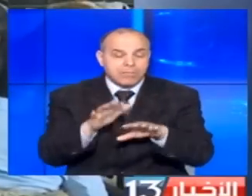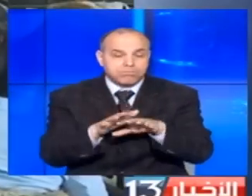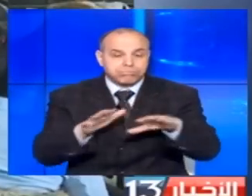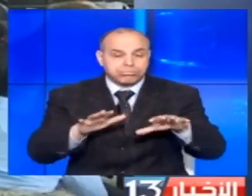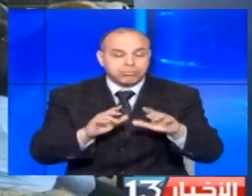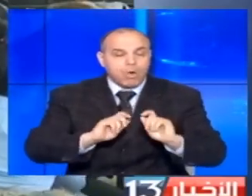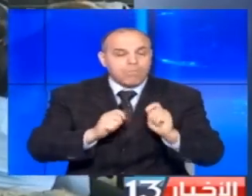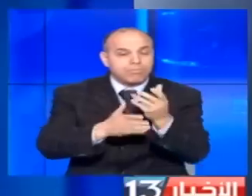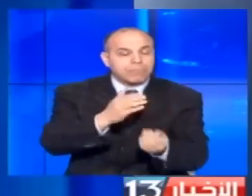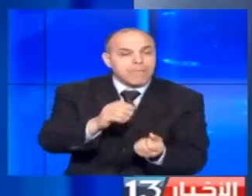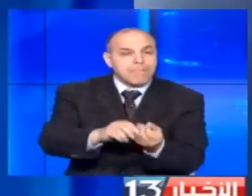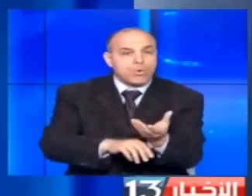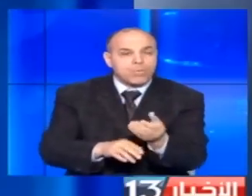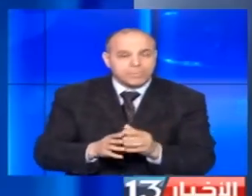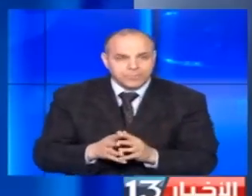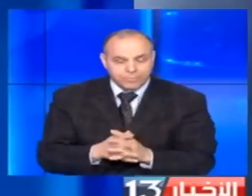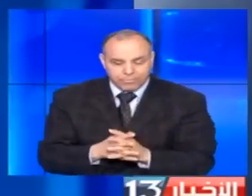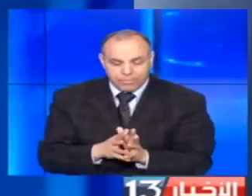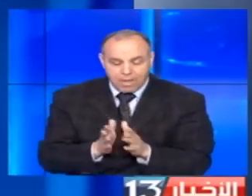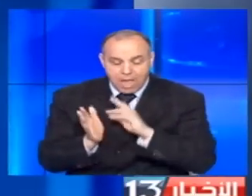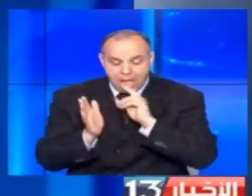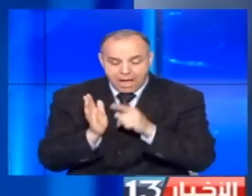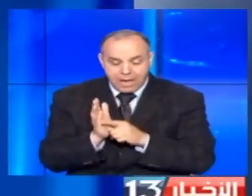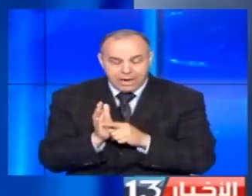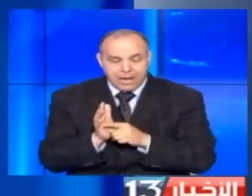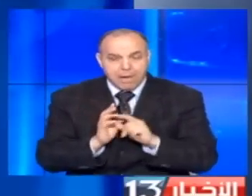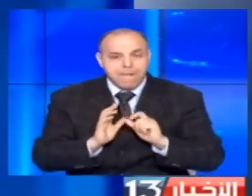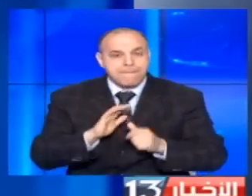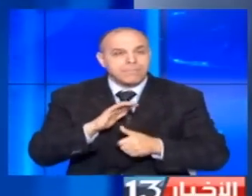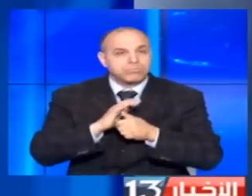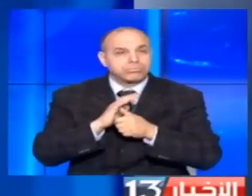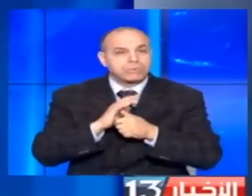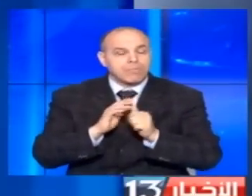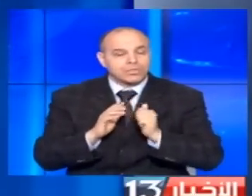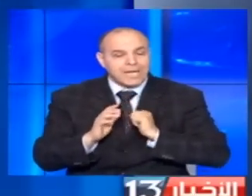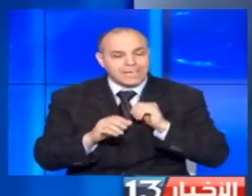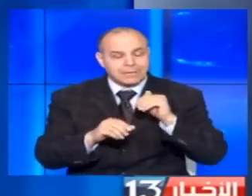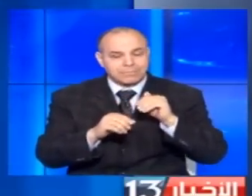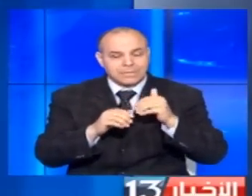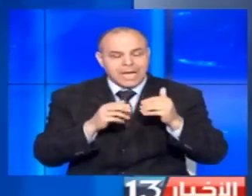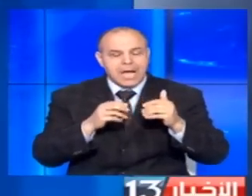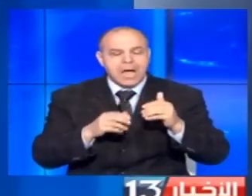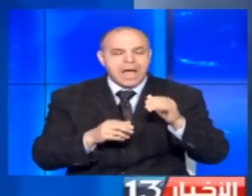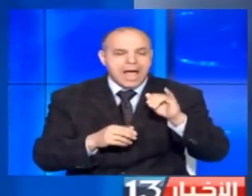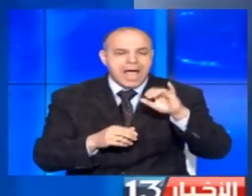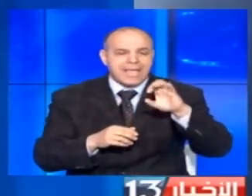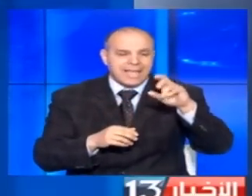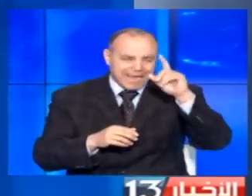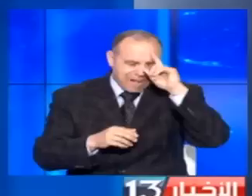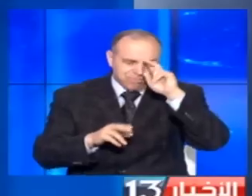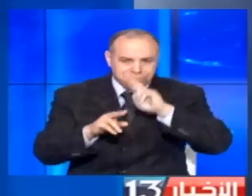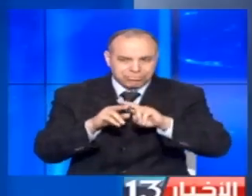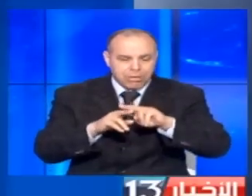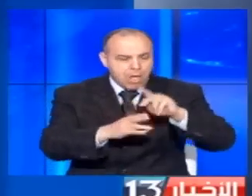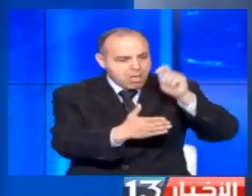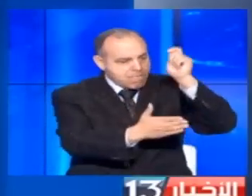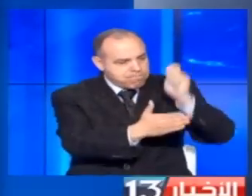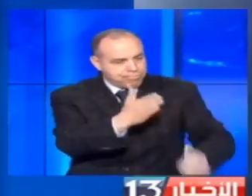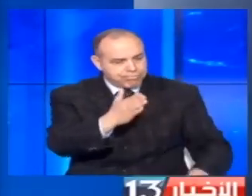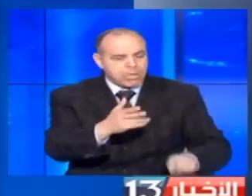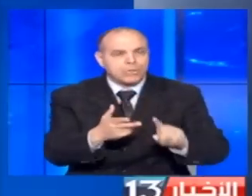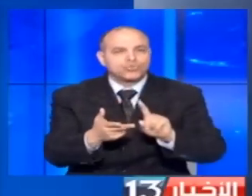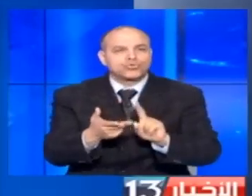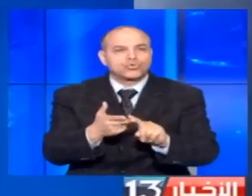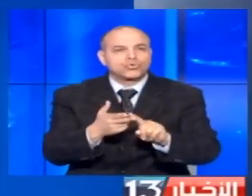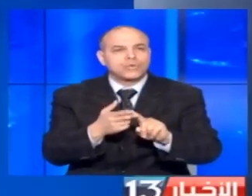الى المعلومه قرر مجلس الهيئه العليا المستقله للاتصال السمعي والبصري تسليط خطيه ماليه